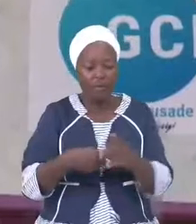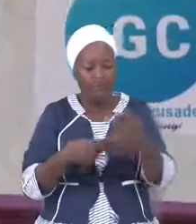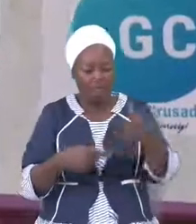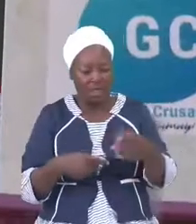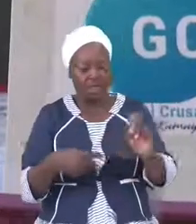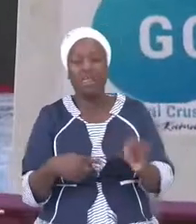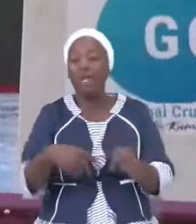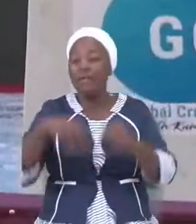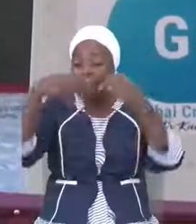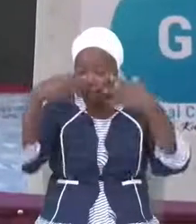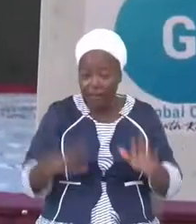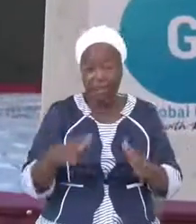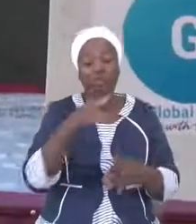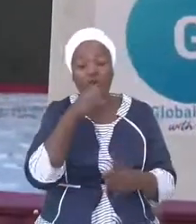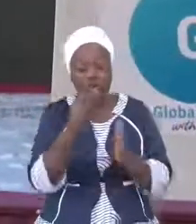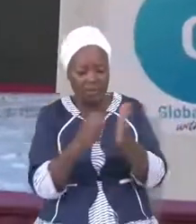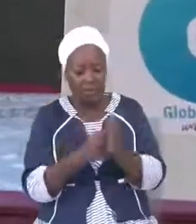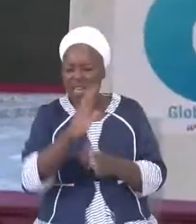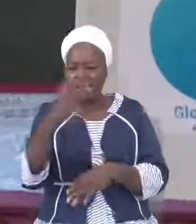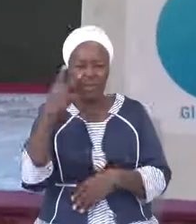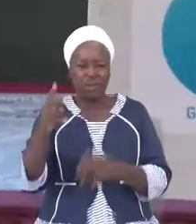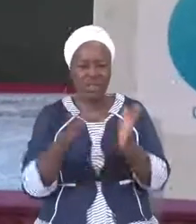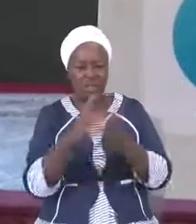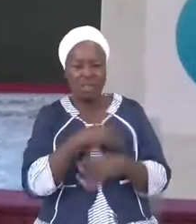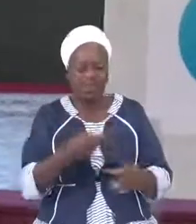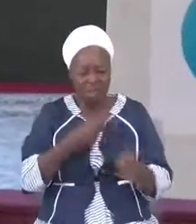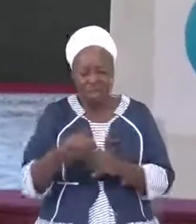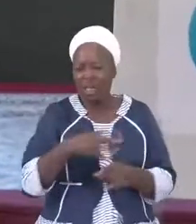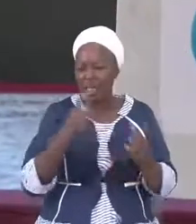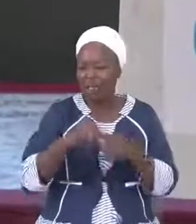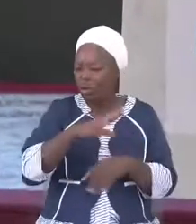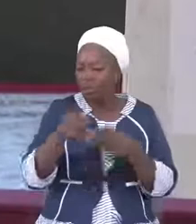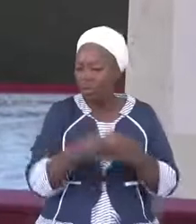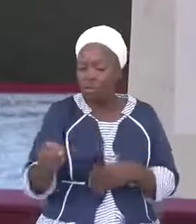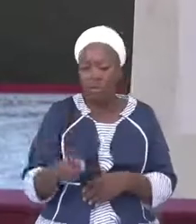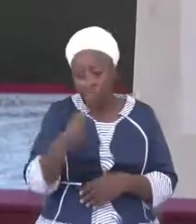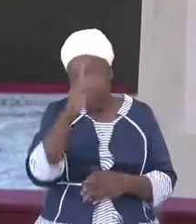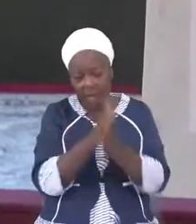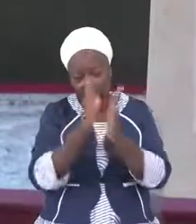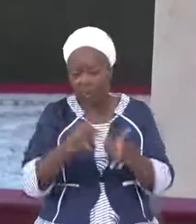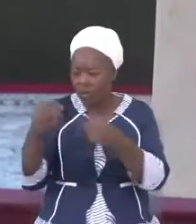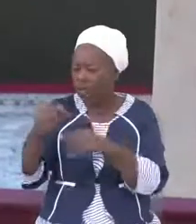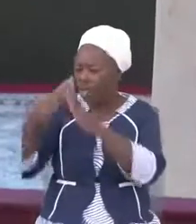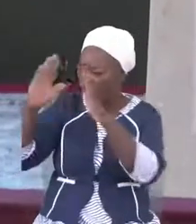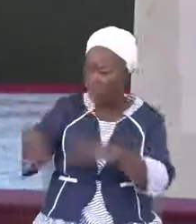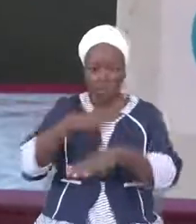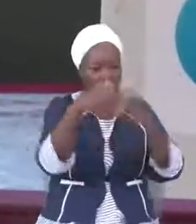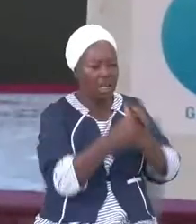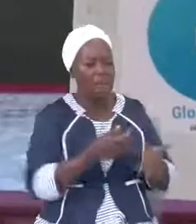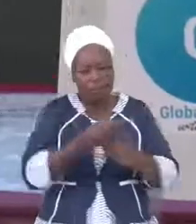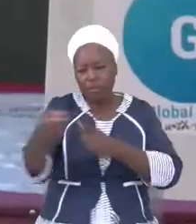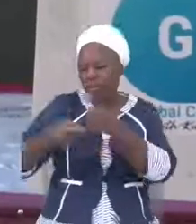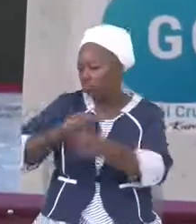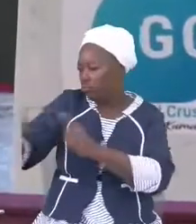levait l'Ancien Testament de page à page, il ne voyait pas Jésus là-bas, c'est pourquoi il persécutait, il se